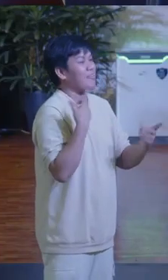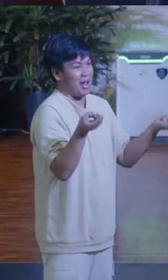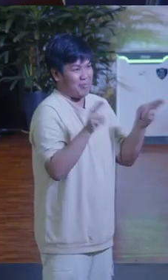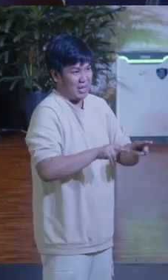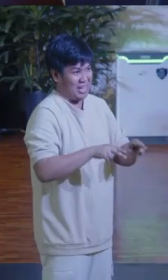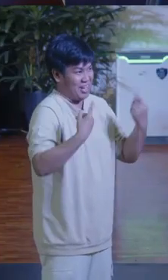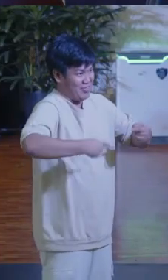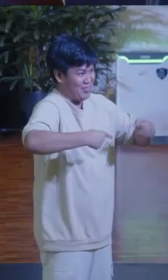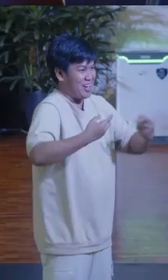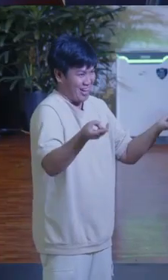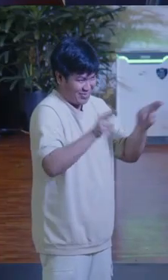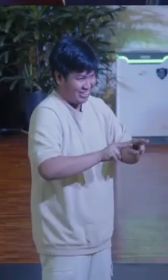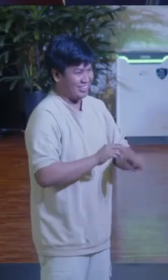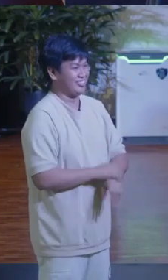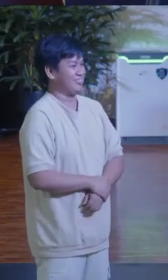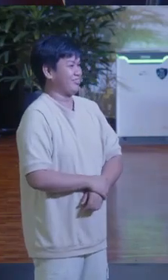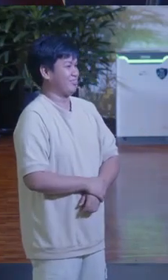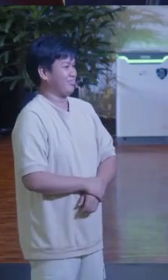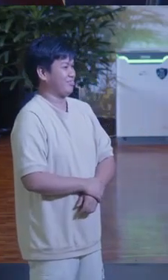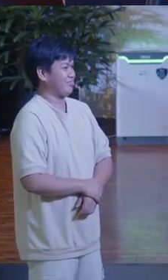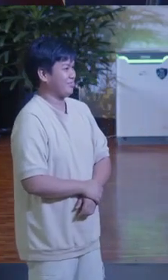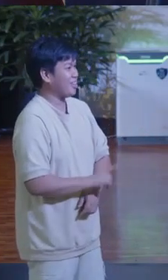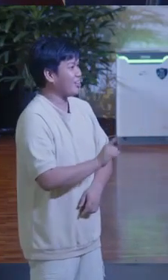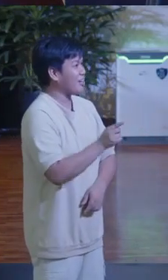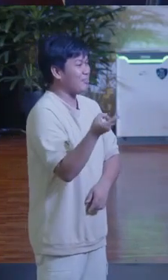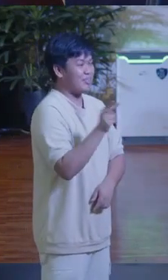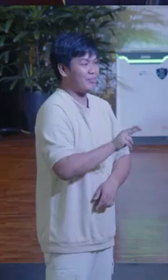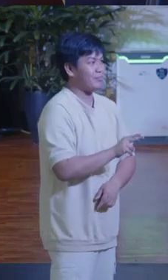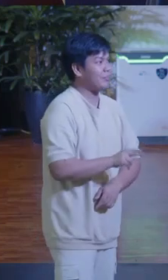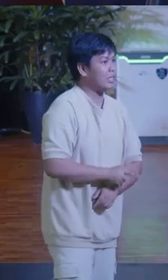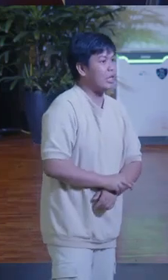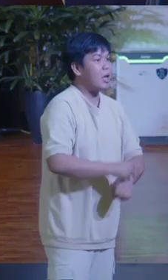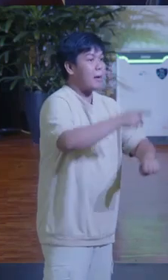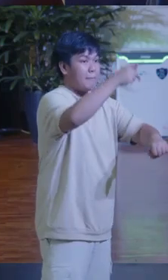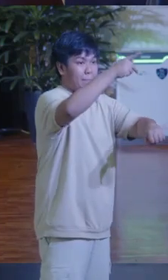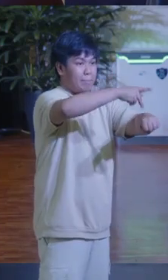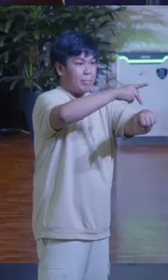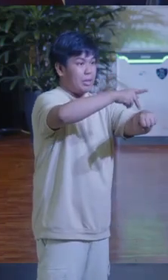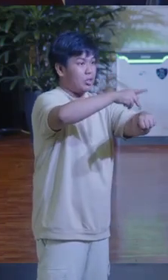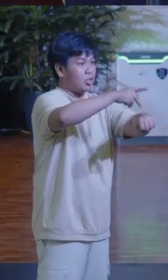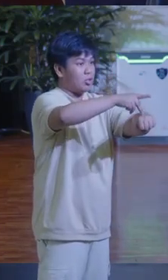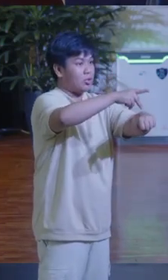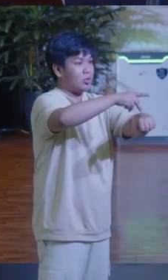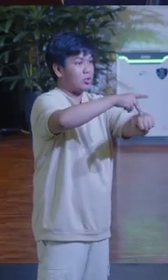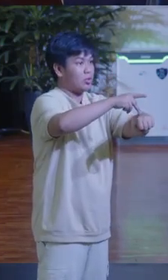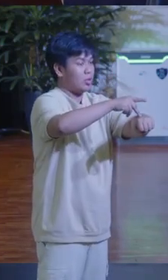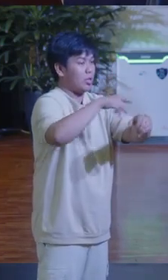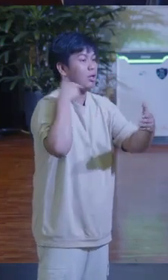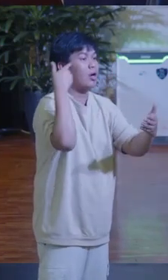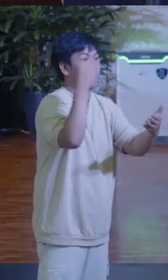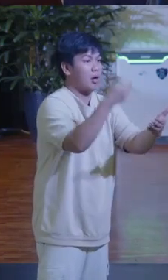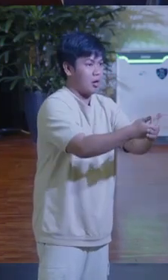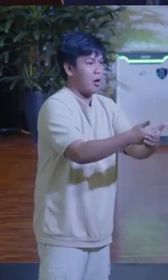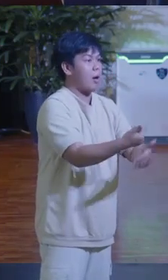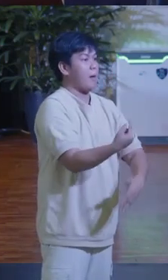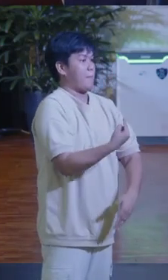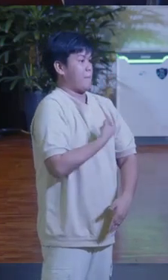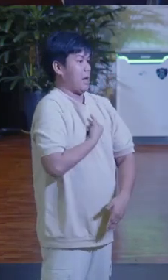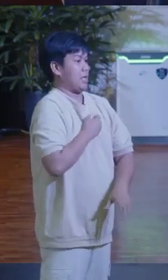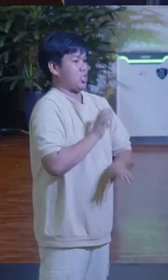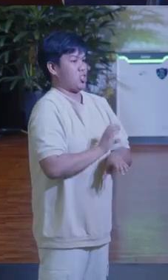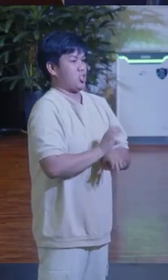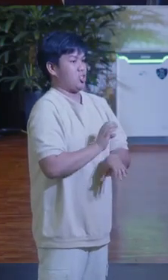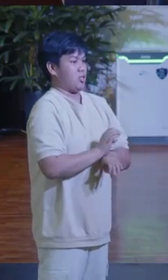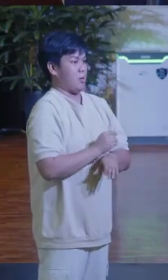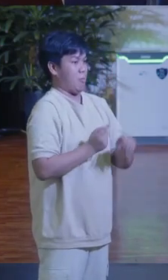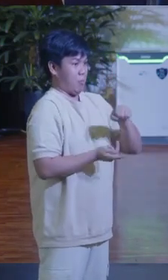merong nangyayaring iba. Ito ang nangyaring iba. When Cephas came to Antioch, Syrian Antioch po